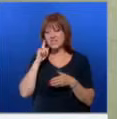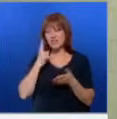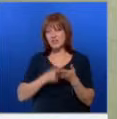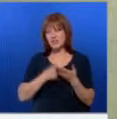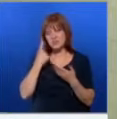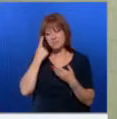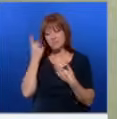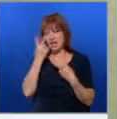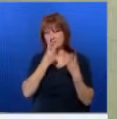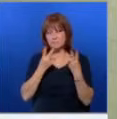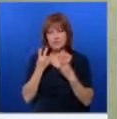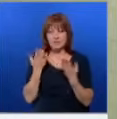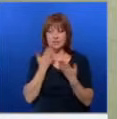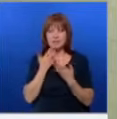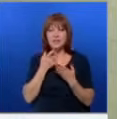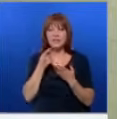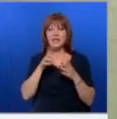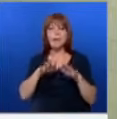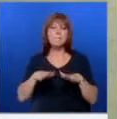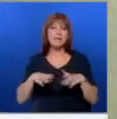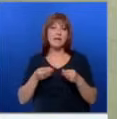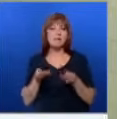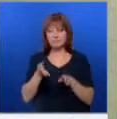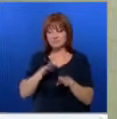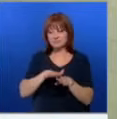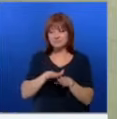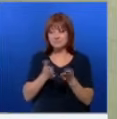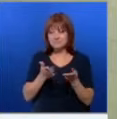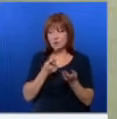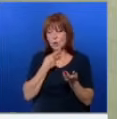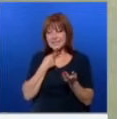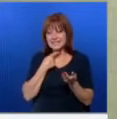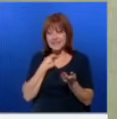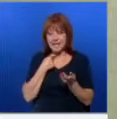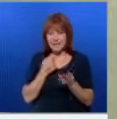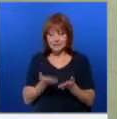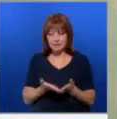език и да го разчетат правилно. Те са възприели опаковката като сладки.